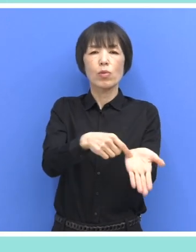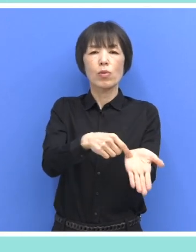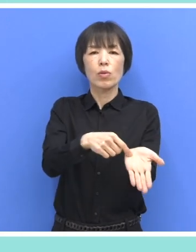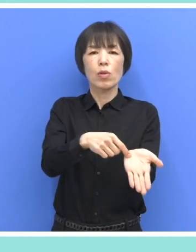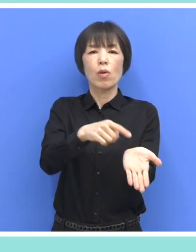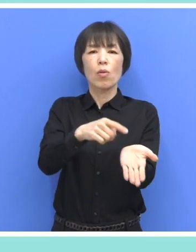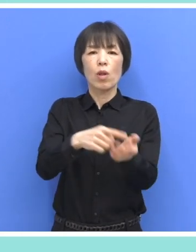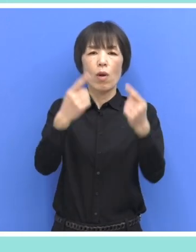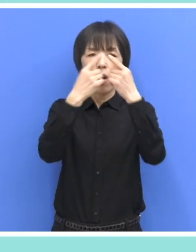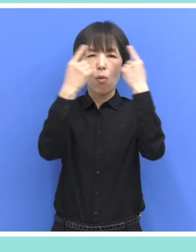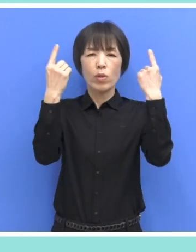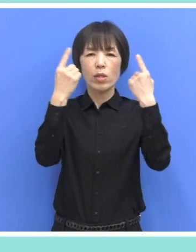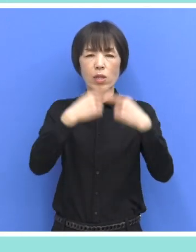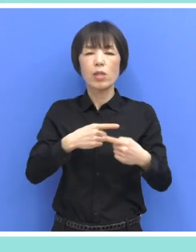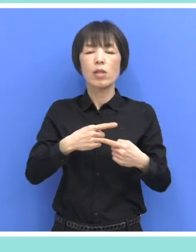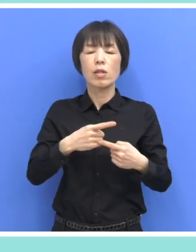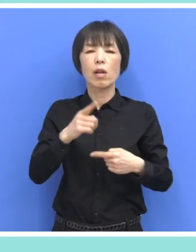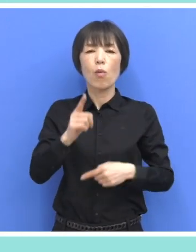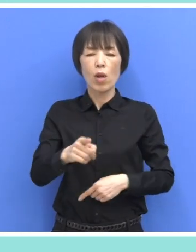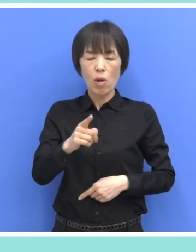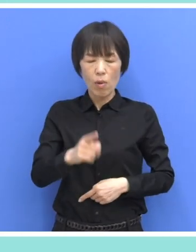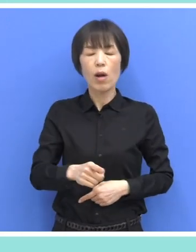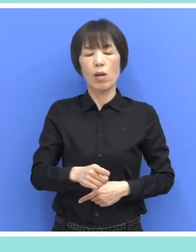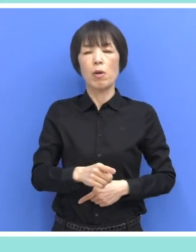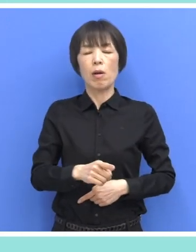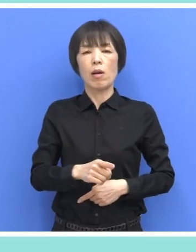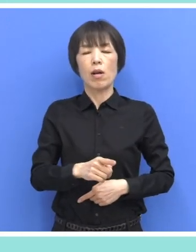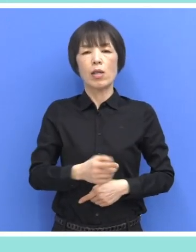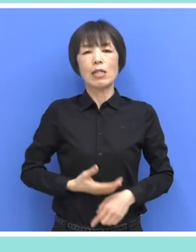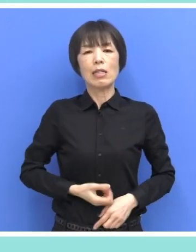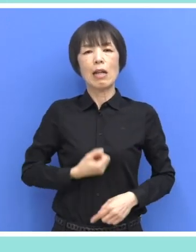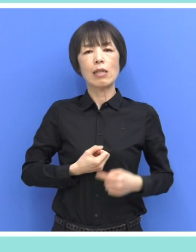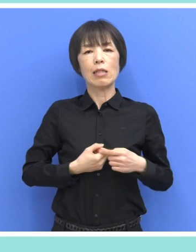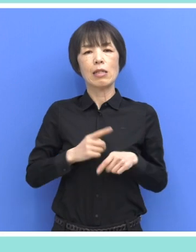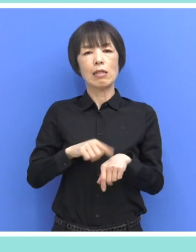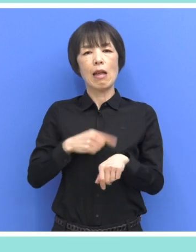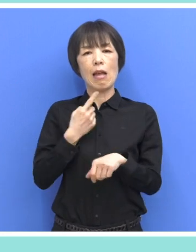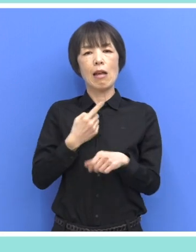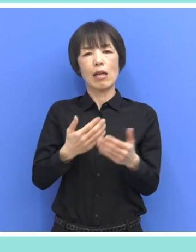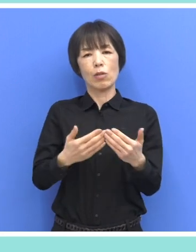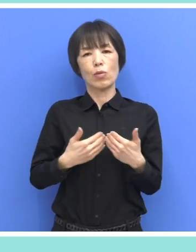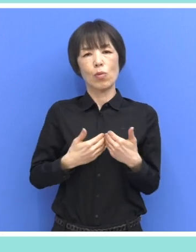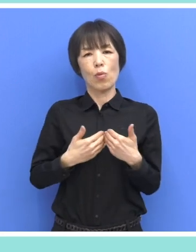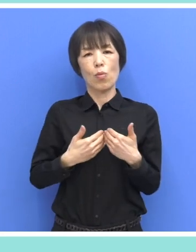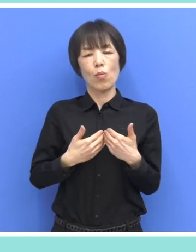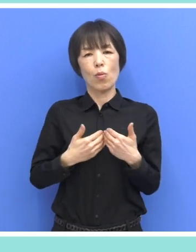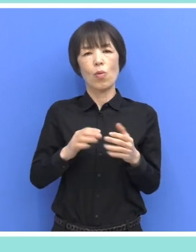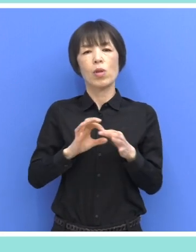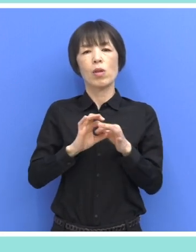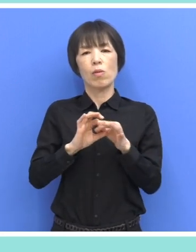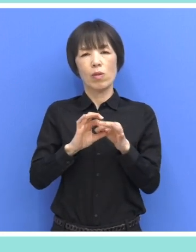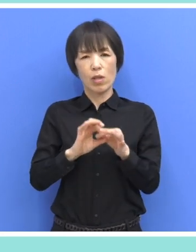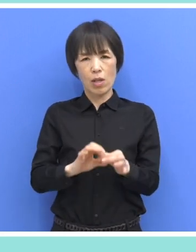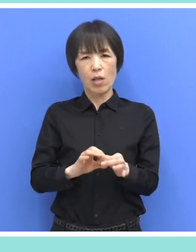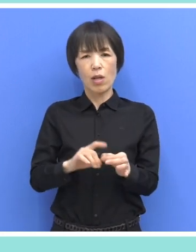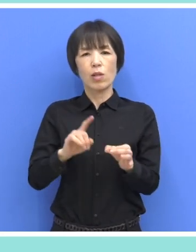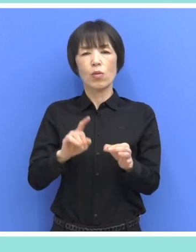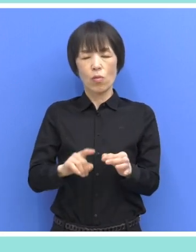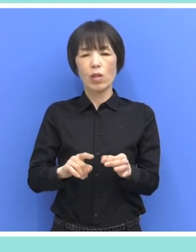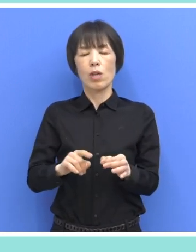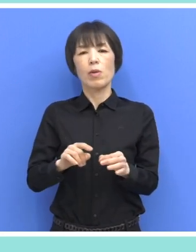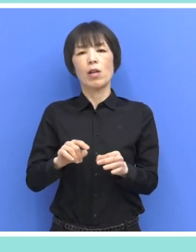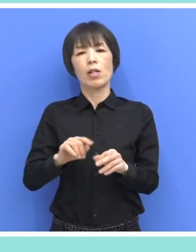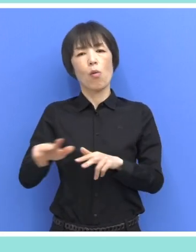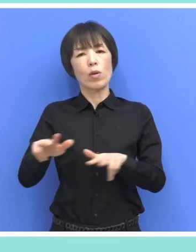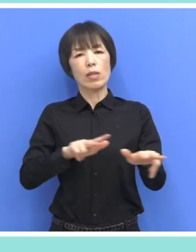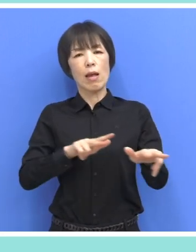ためには個人をしっかりと間違いないですよという信頼性のもとに進めていかなければいけませんので、そこに役所がしっ